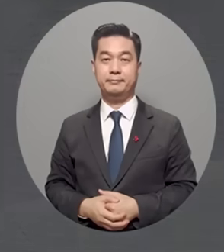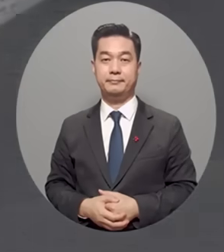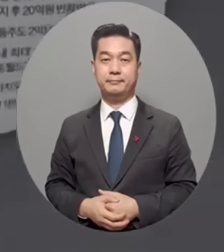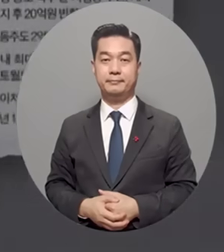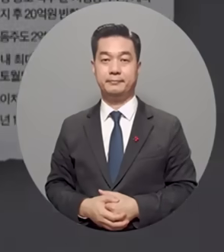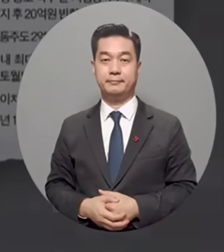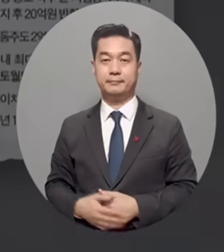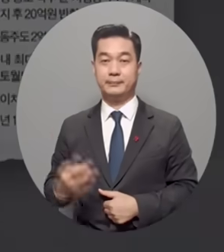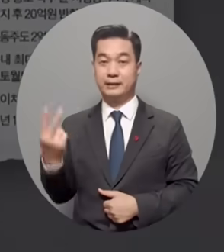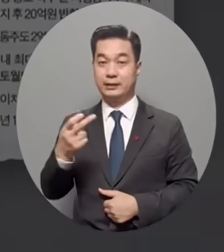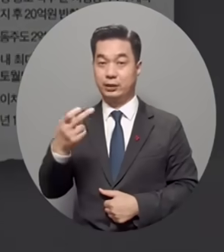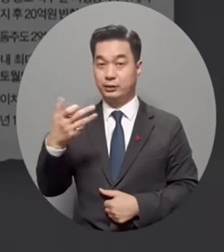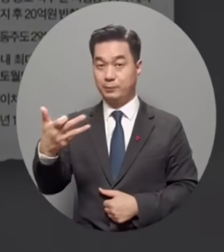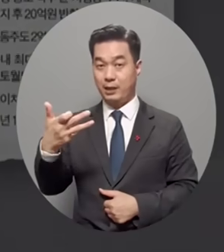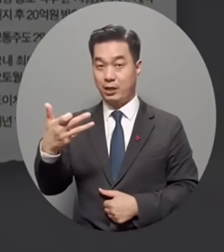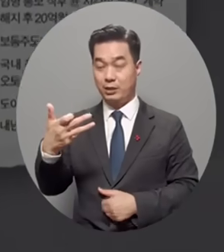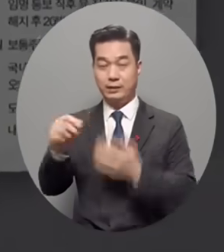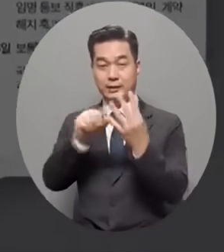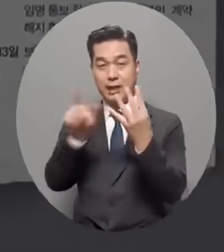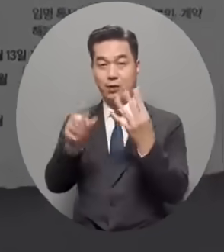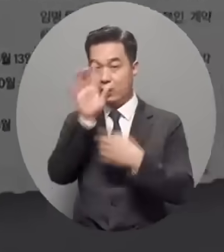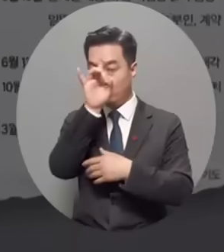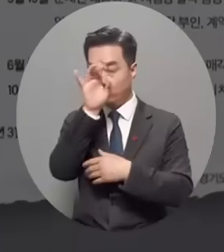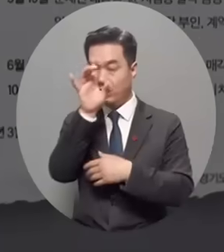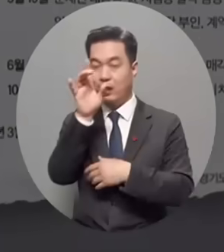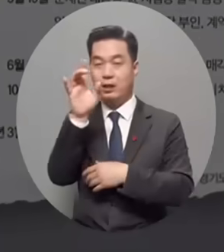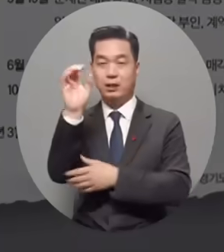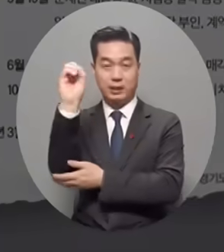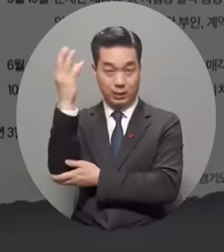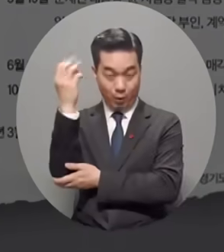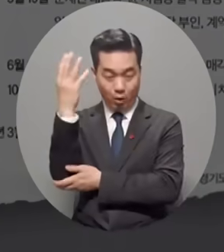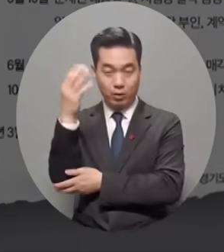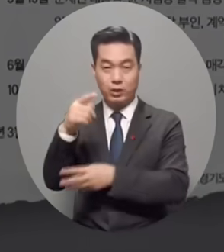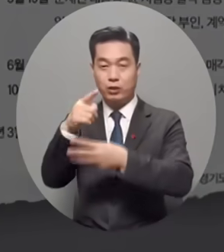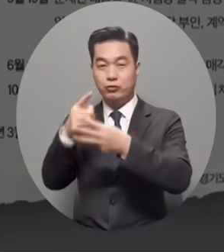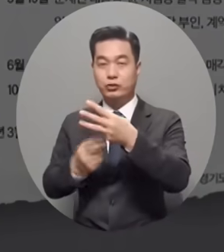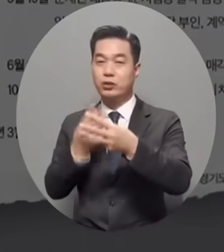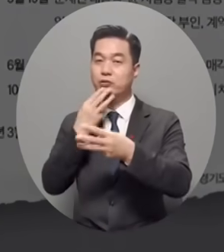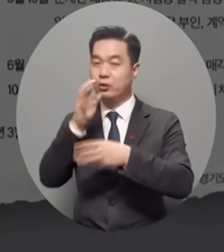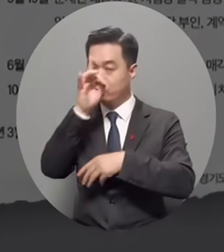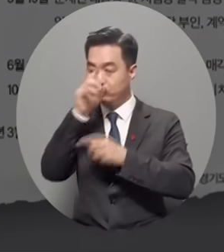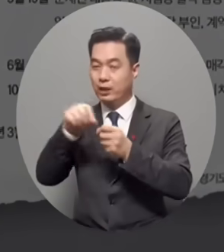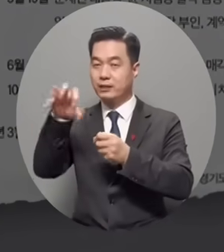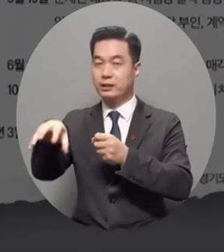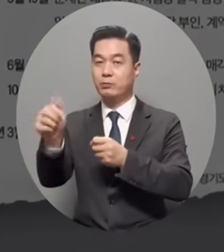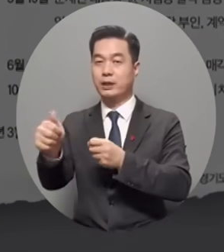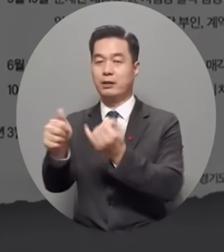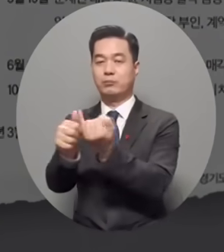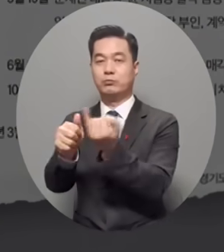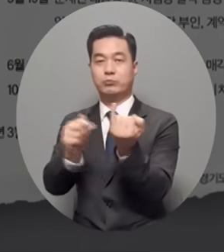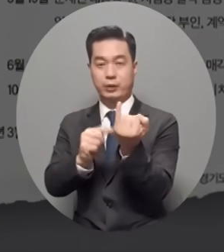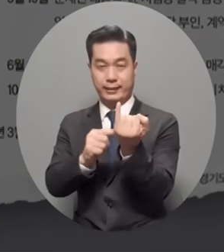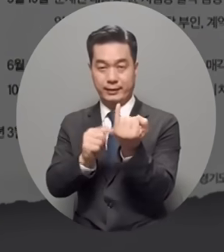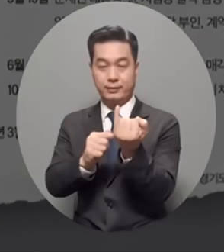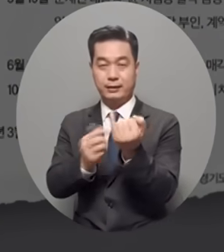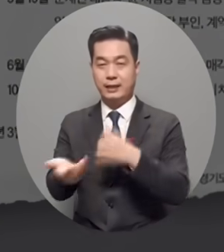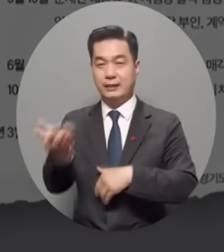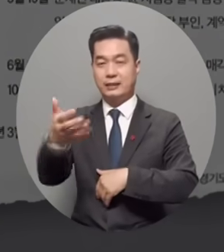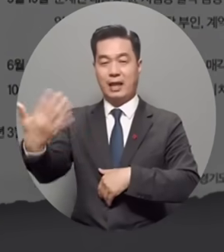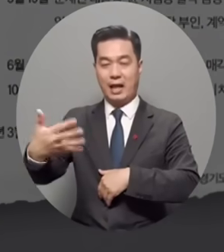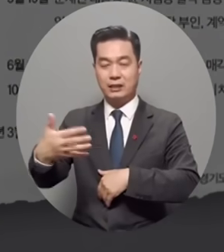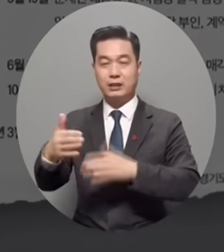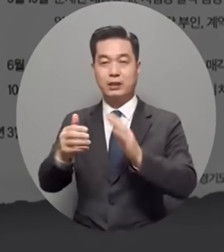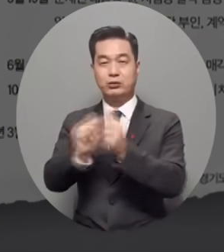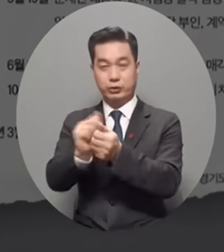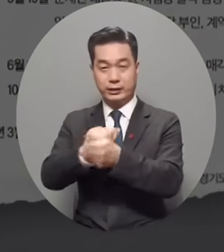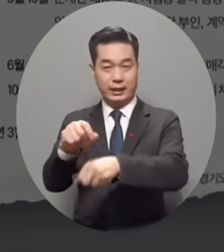지난 2018년 4월 중앙일보는 당시 윤석열 서울중앙지검장의 부인이 한 비상장 주식을 특혜